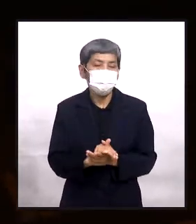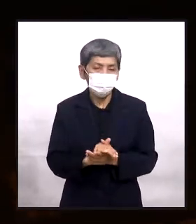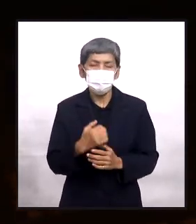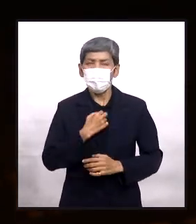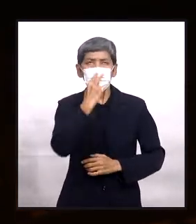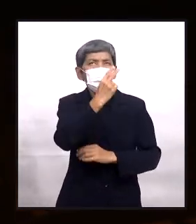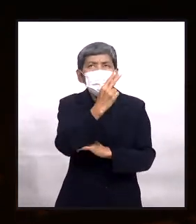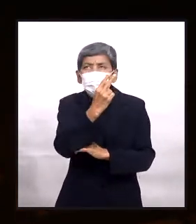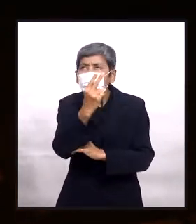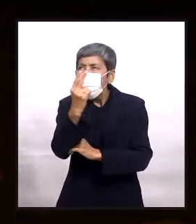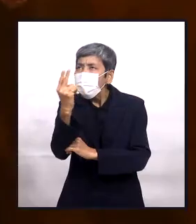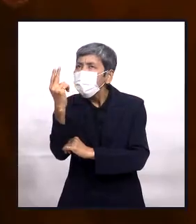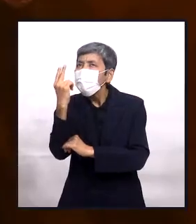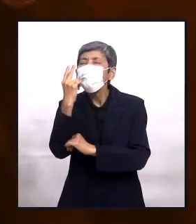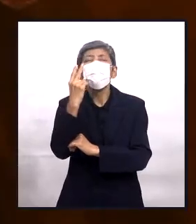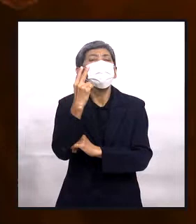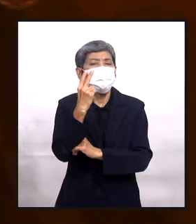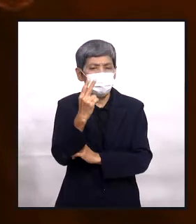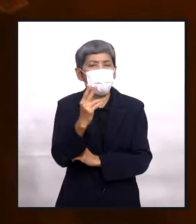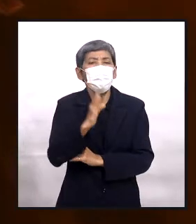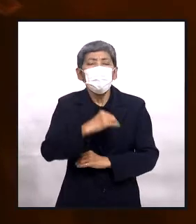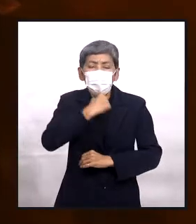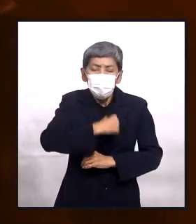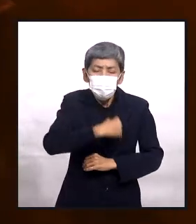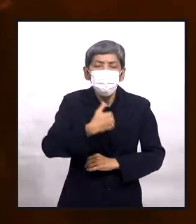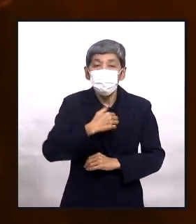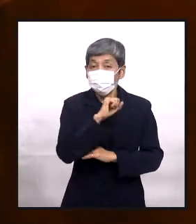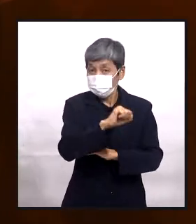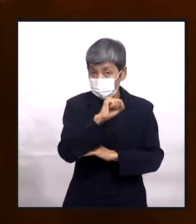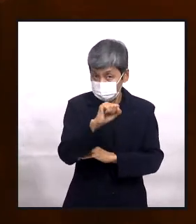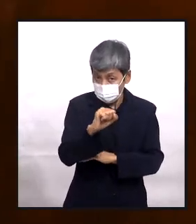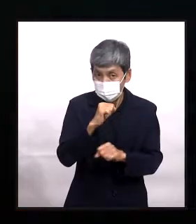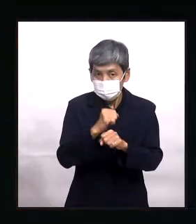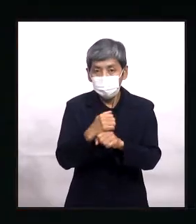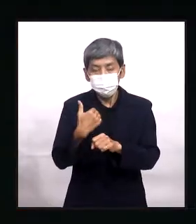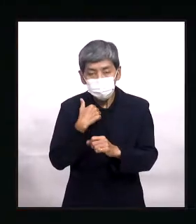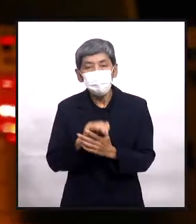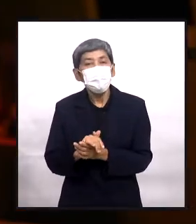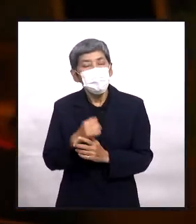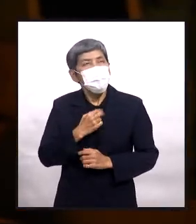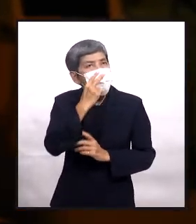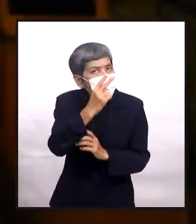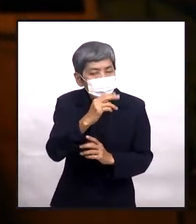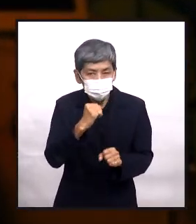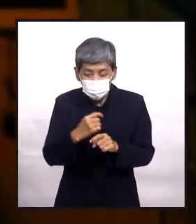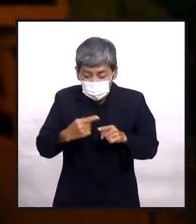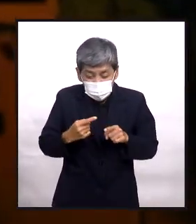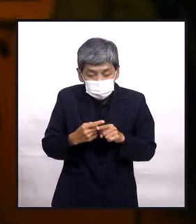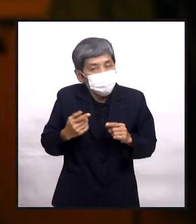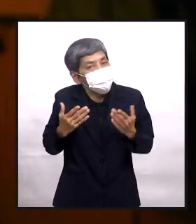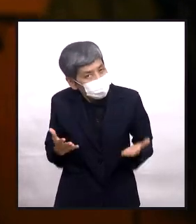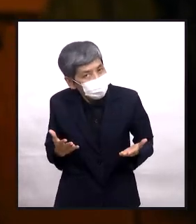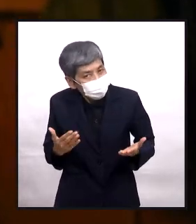ป็นเพื่อให้เห็นความทุกข์จากสังขารที่เสื่อมมีห้องแก่อันนี้ทางสตส. living view อะไรแบบเนี้ย ค ือมาดูว่าถ้าคุณเจ็บซึ่